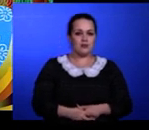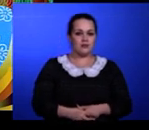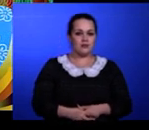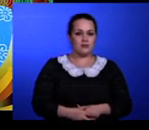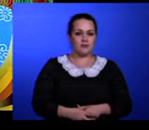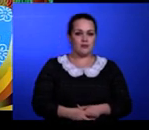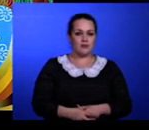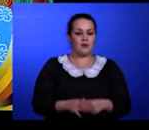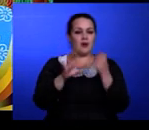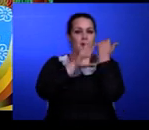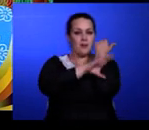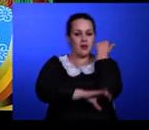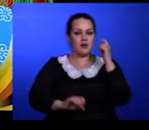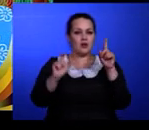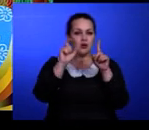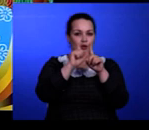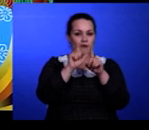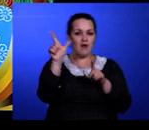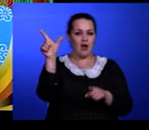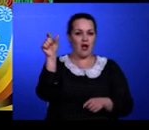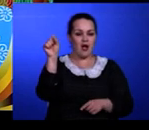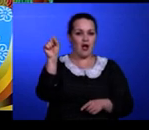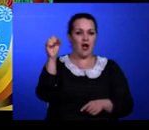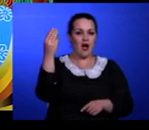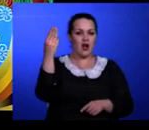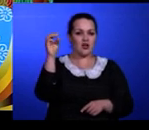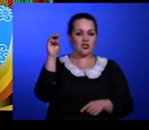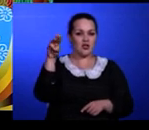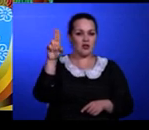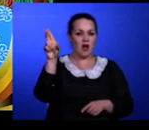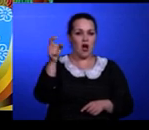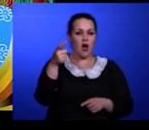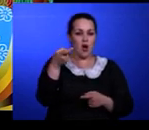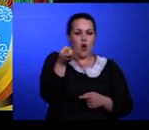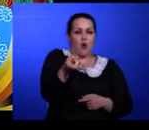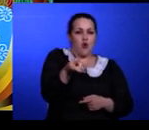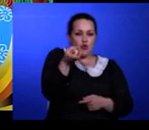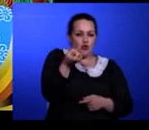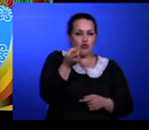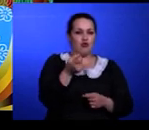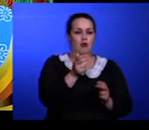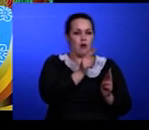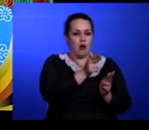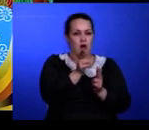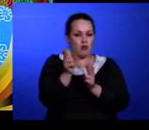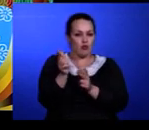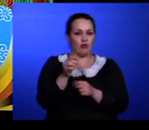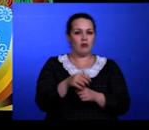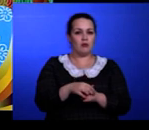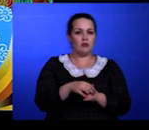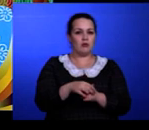последнее слово ребята гашетка крючок в огнестрельном оружии приводящий в